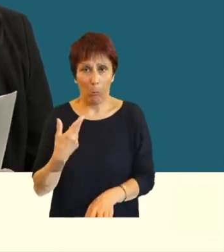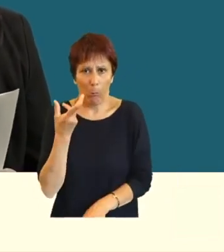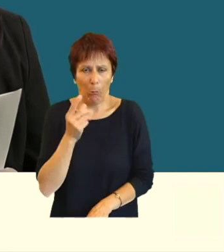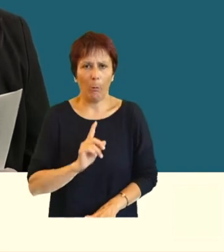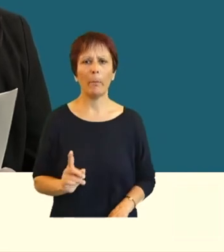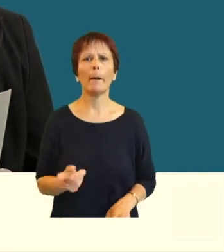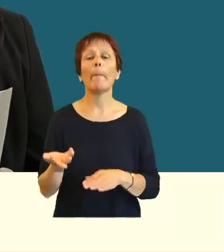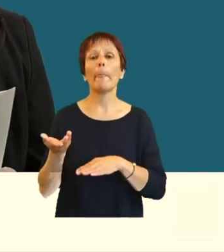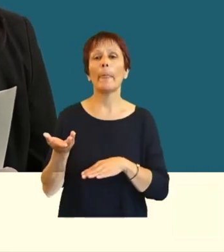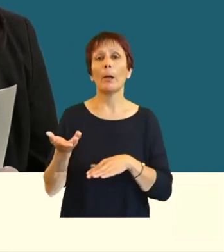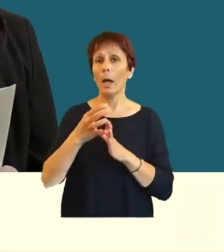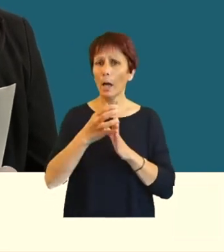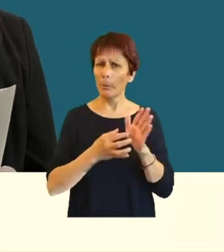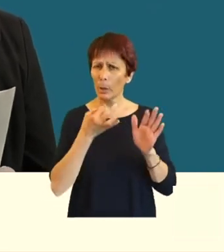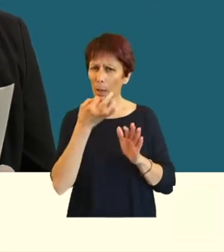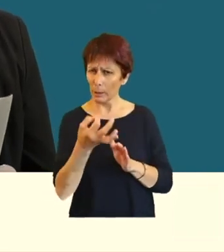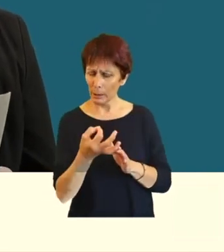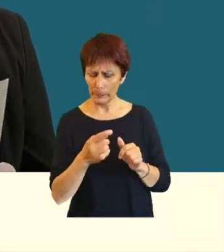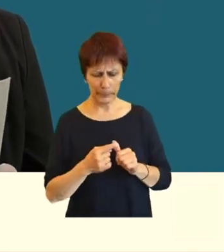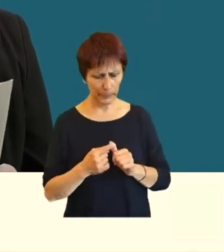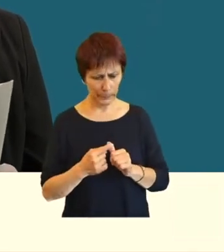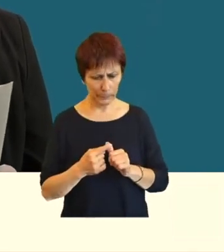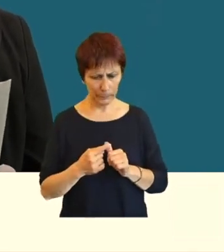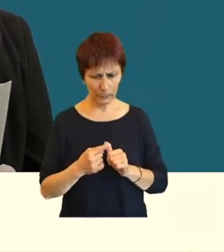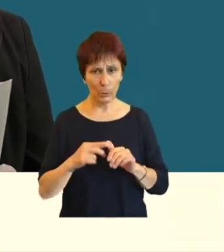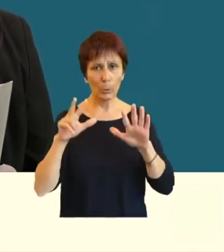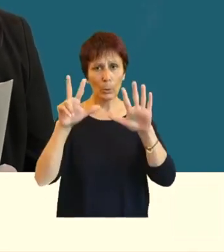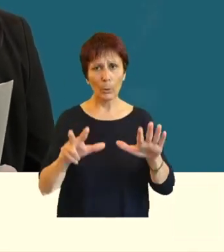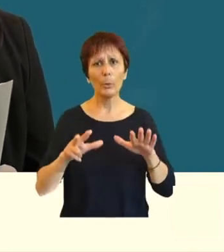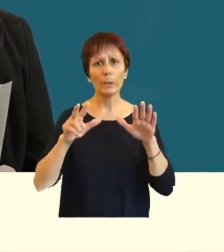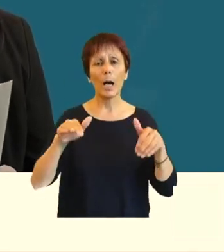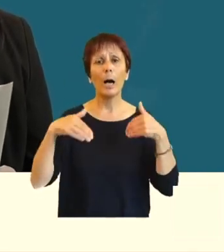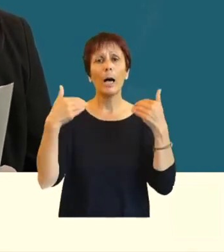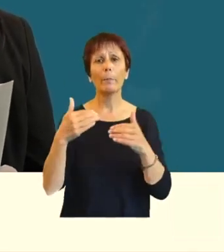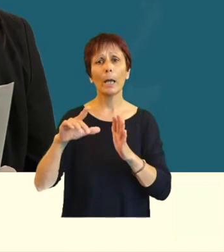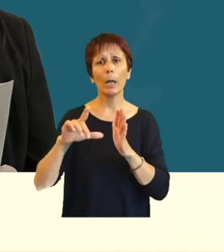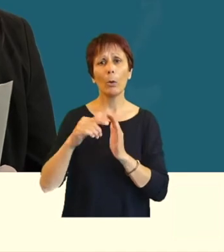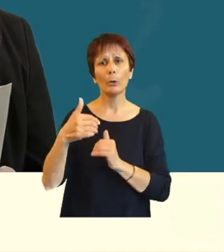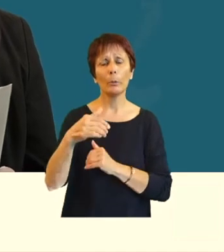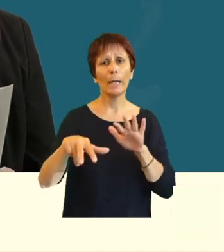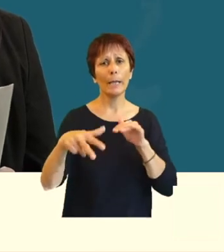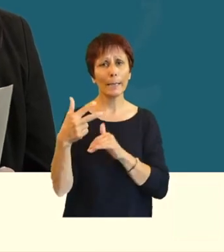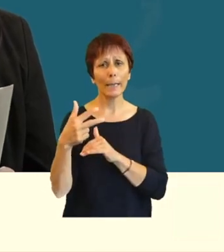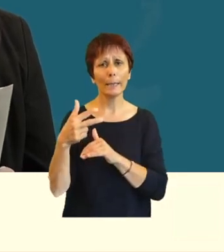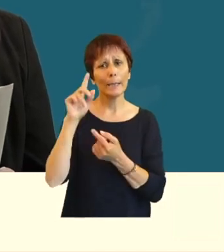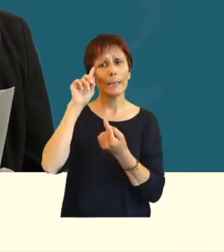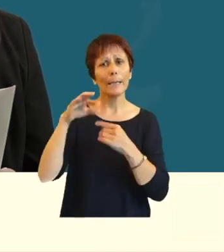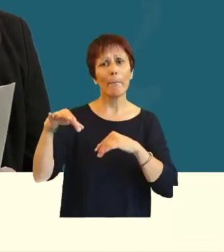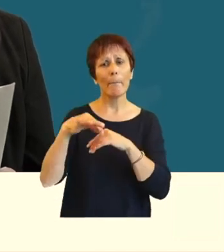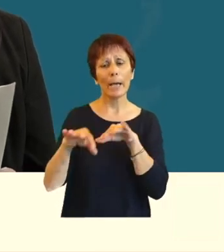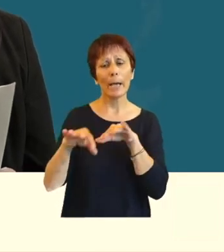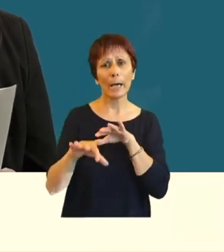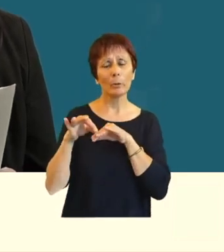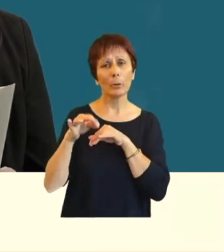Cependant, on nous dit aussi dans le rapport la chose suivante. 8 ans après la loi du 17 mai 2013, ouvrant le mariage et l'adoption aux